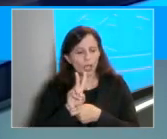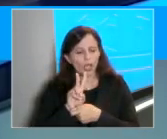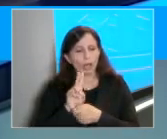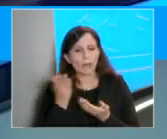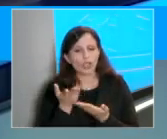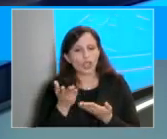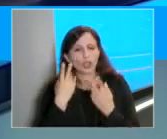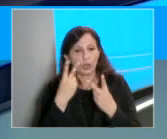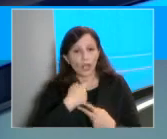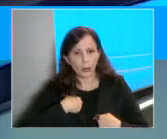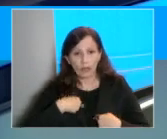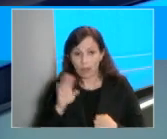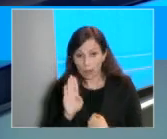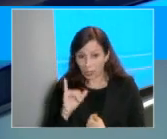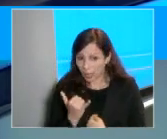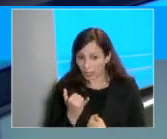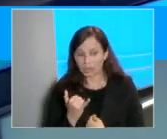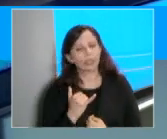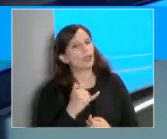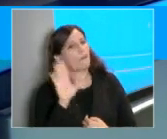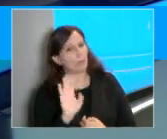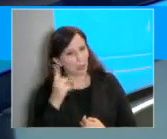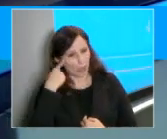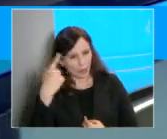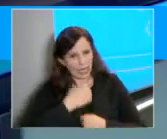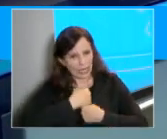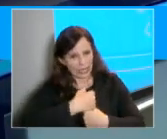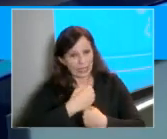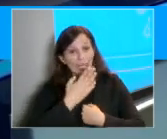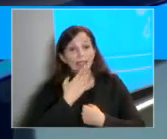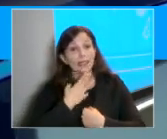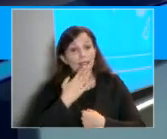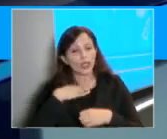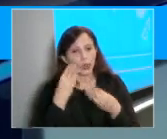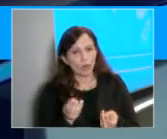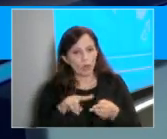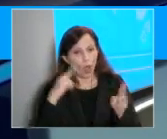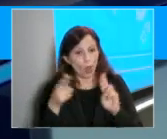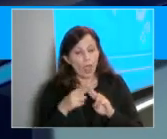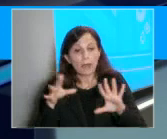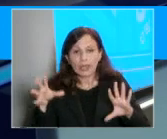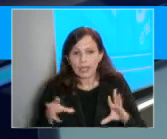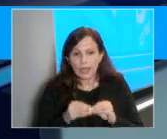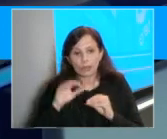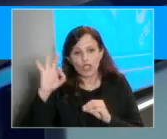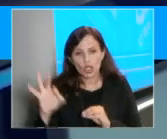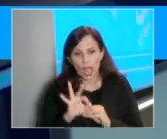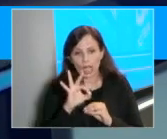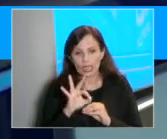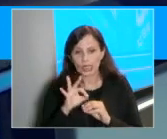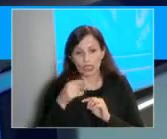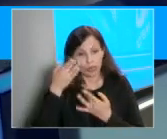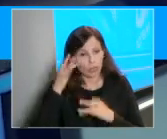כן? נתניהו כראש ממשלה שיודע לייצג את ישראל טוב מאוד בעולם, יחד עם תנועת ש"ס שיודעת